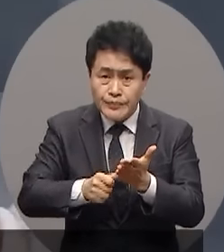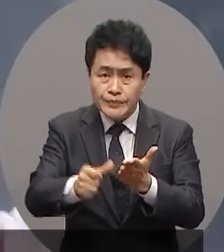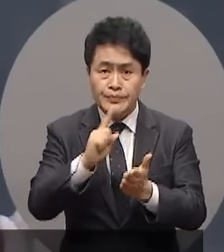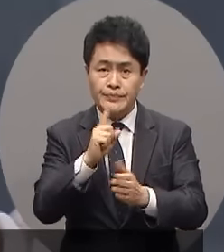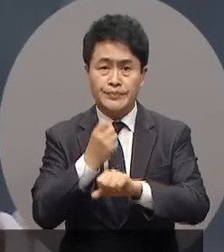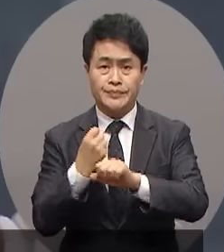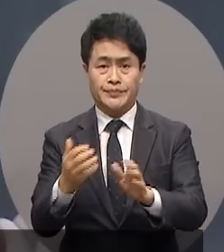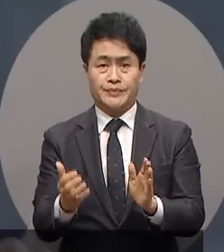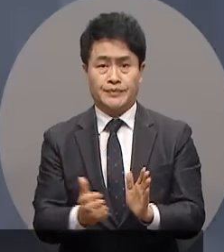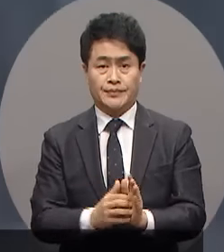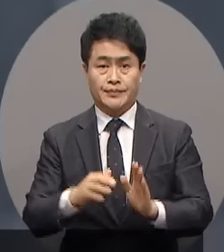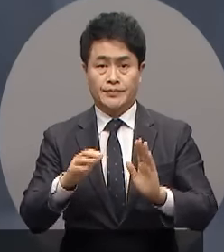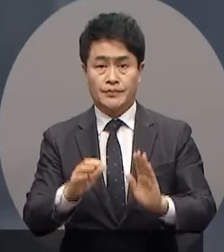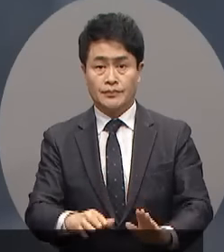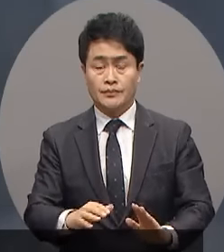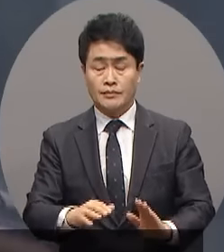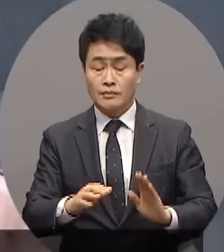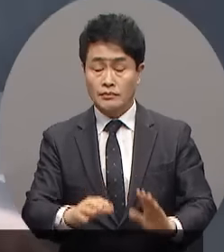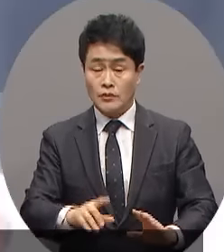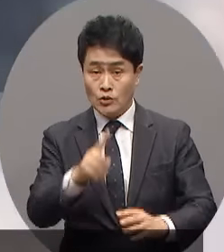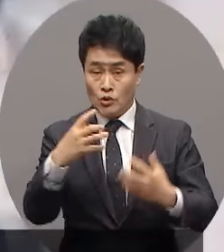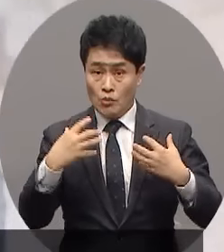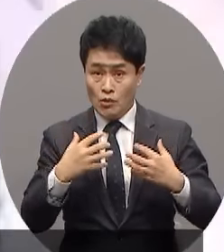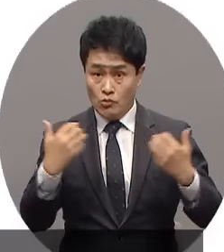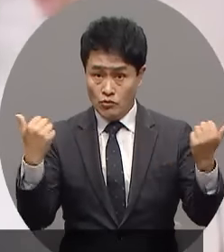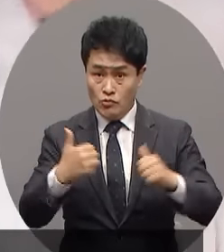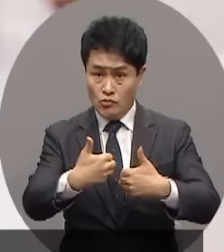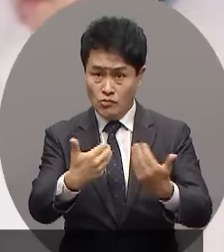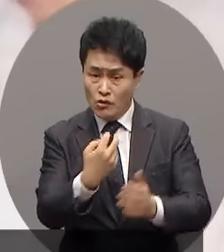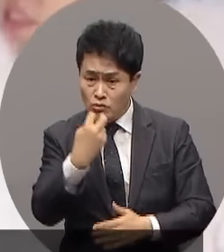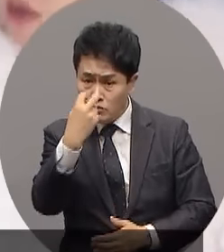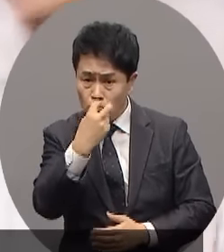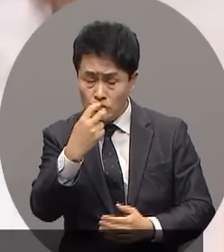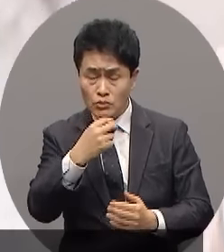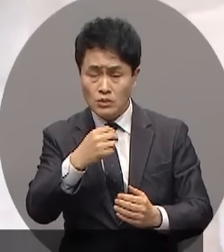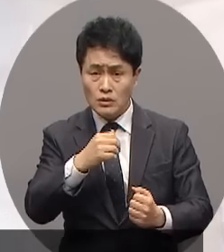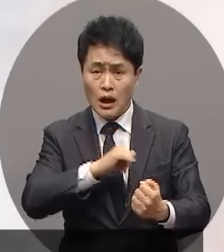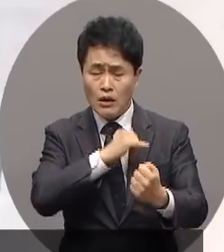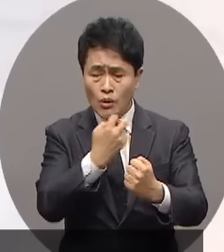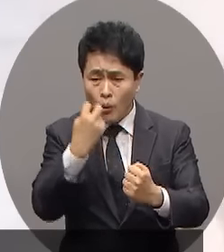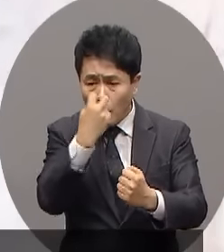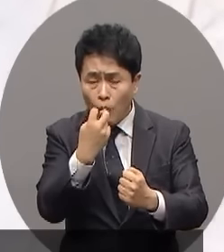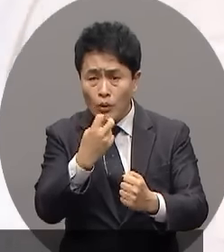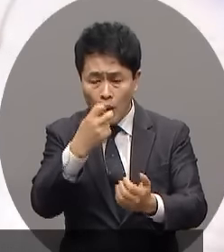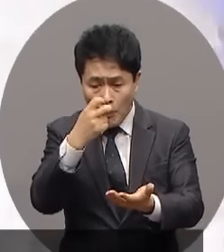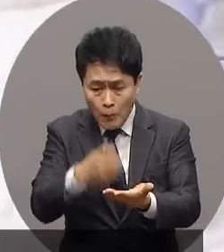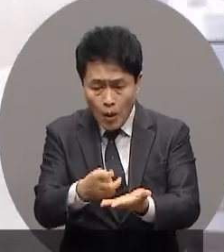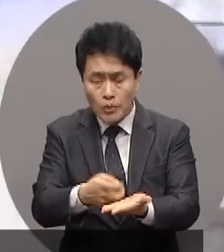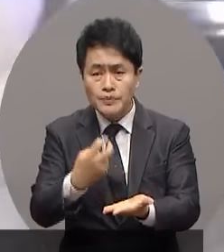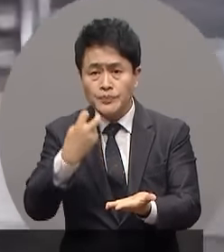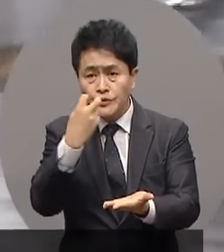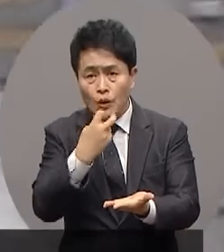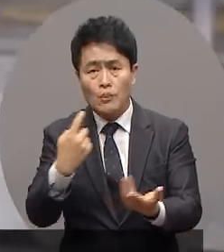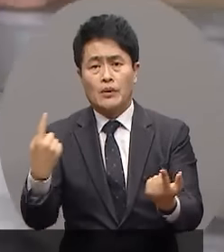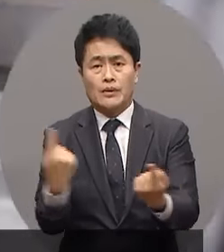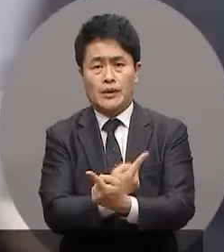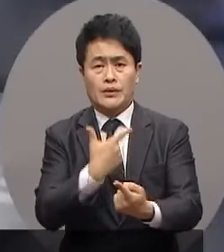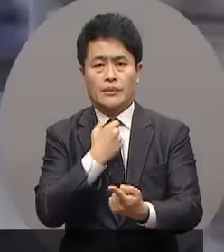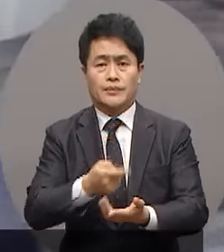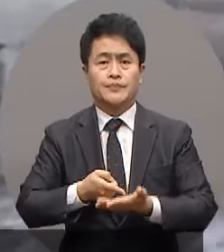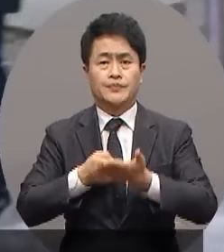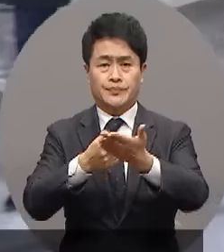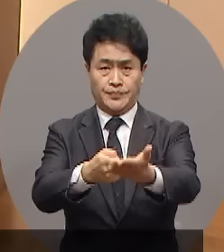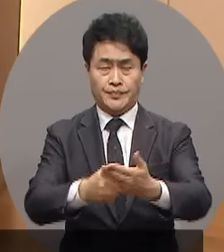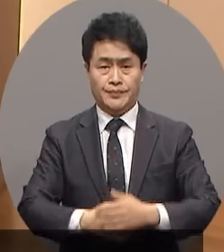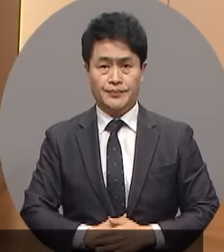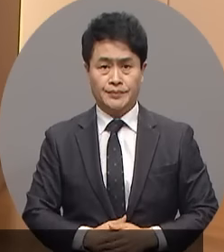요청했습니다 나아가 정부와 국회를 상대로는 수사 대상의 인권보호를 위해 현행 법령을 점검하고 개선해 달라고